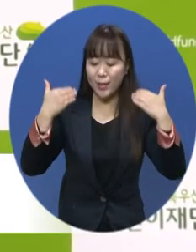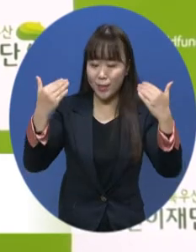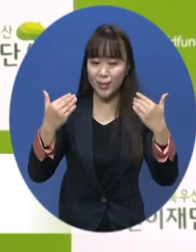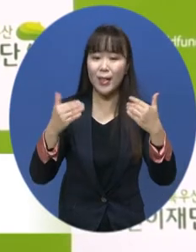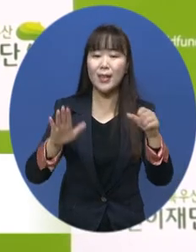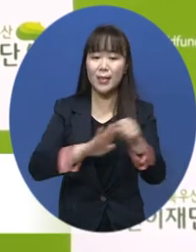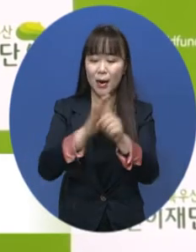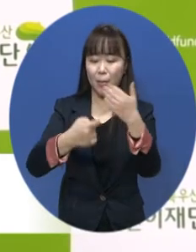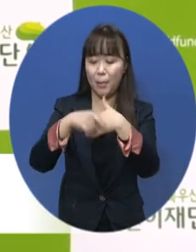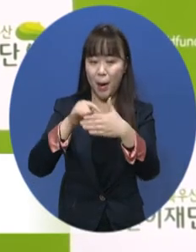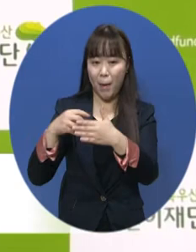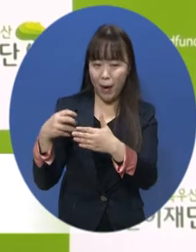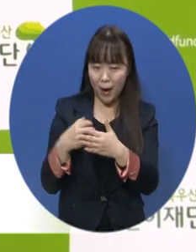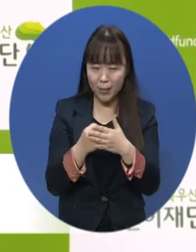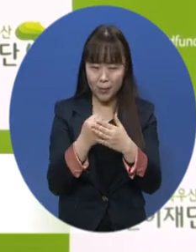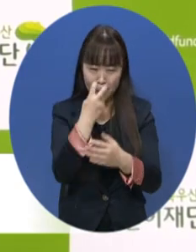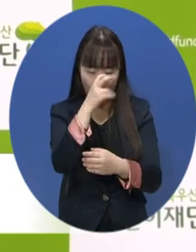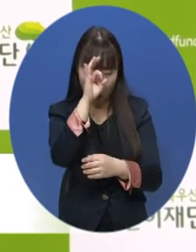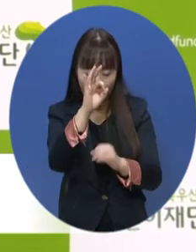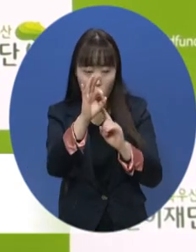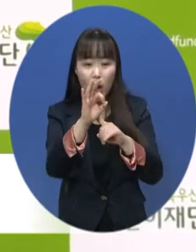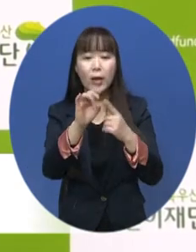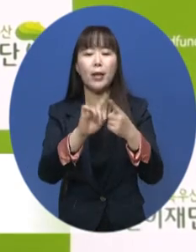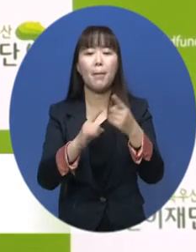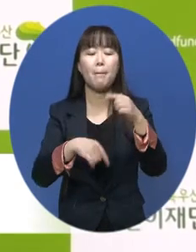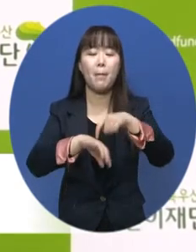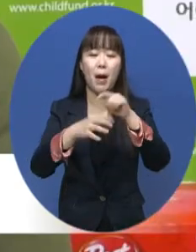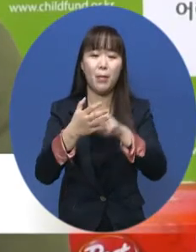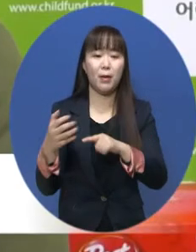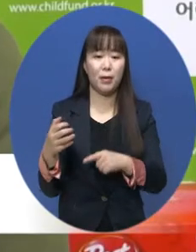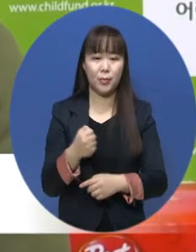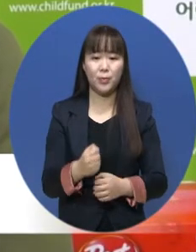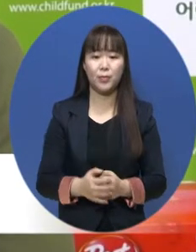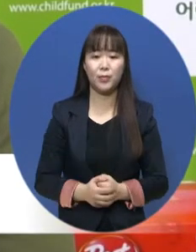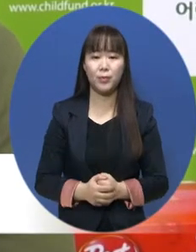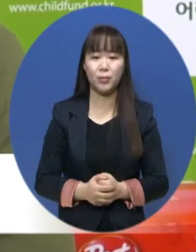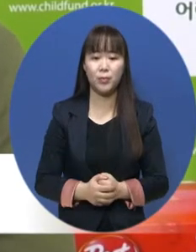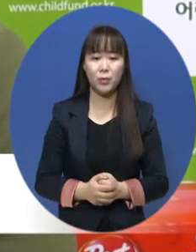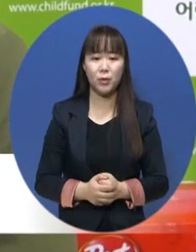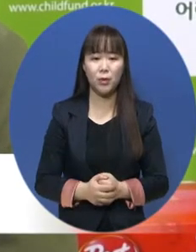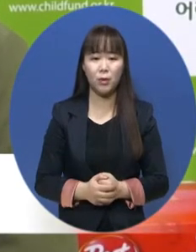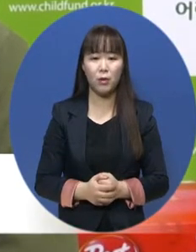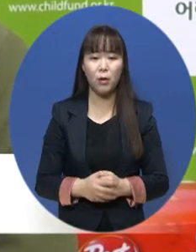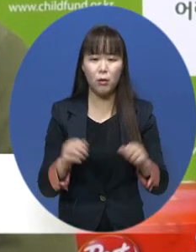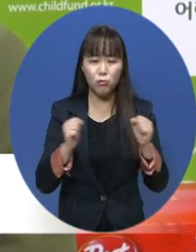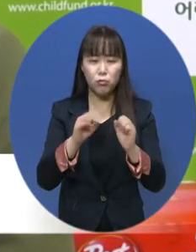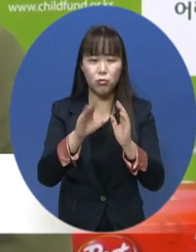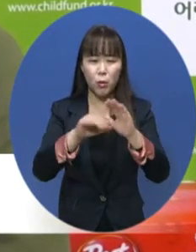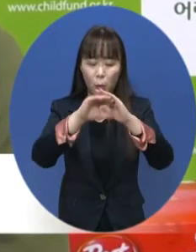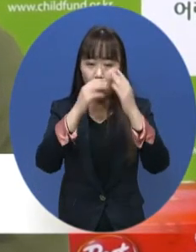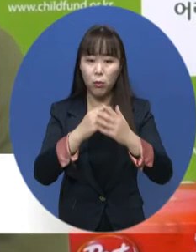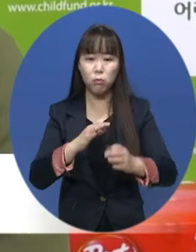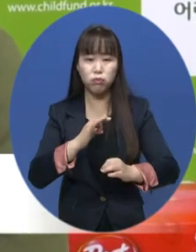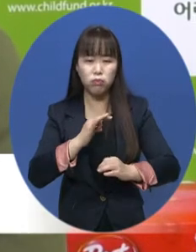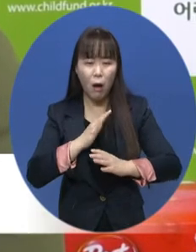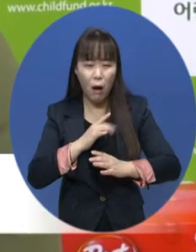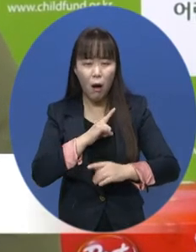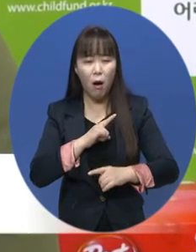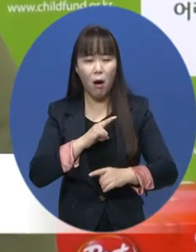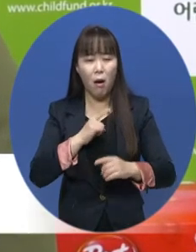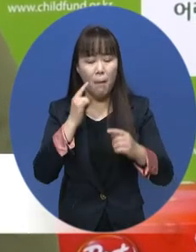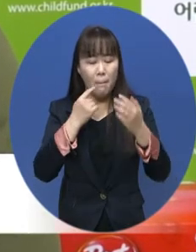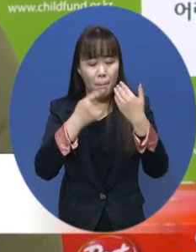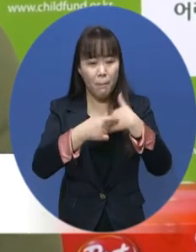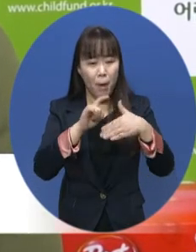사랑의 마음을 가지고 열심히 지켜보고 있다라는 마음을 가지고 네, 추운 날 다들 놀라셨을 테고 그리고 많이 마음에 대한 상처도